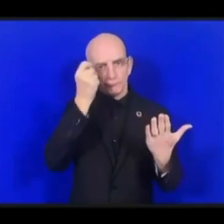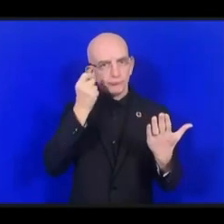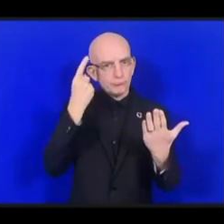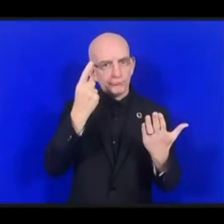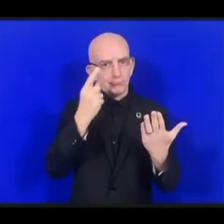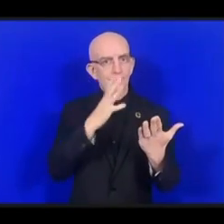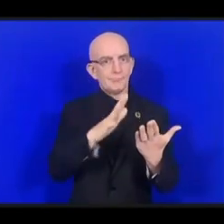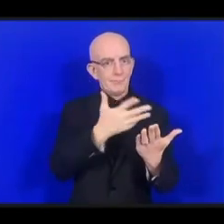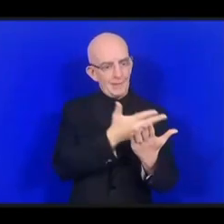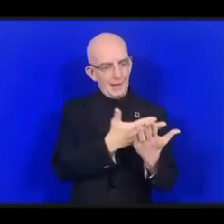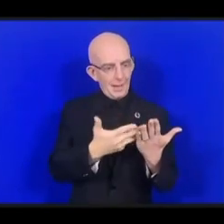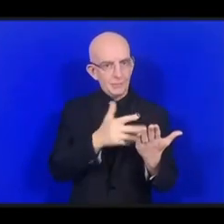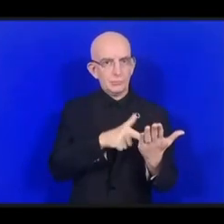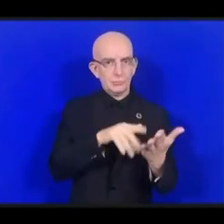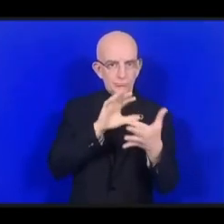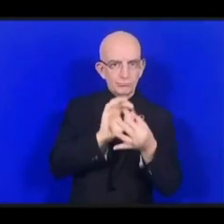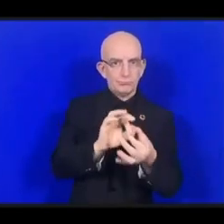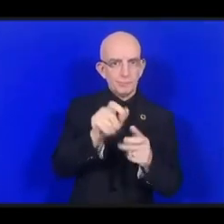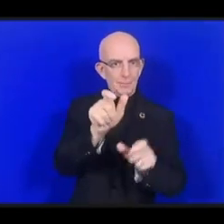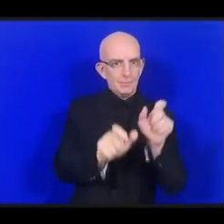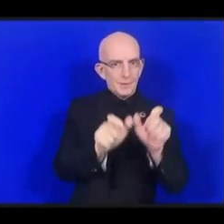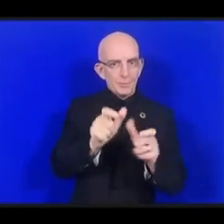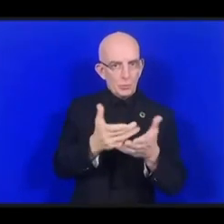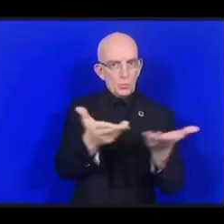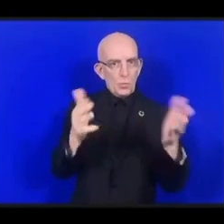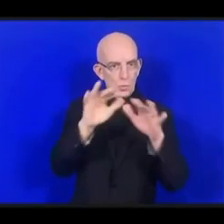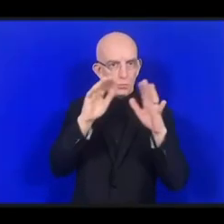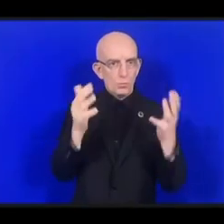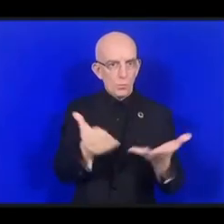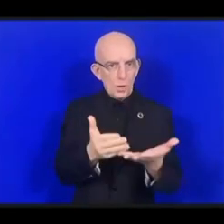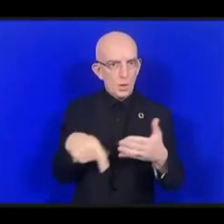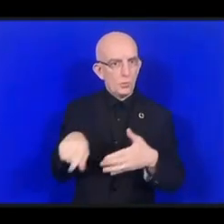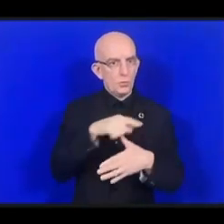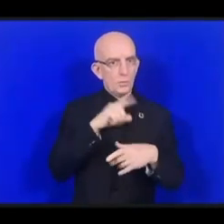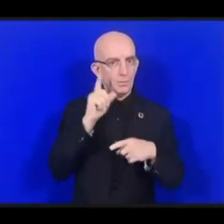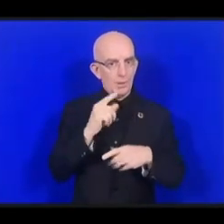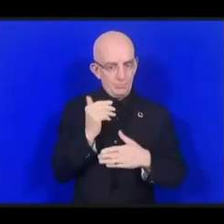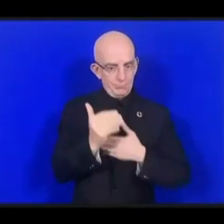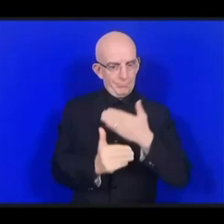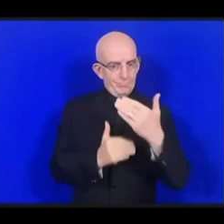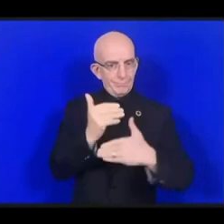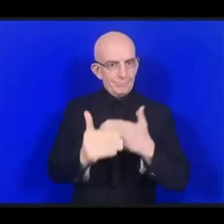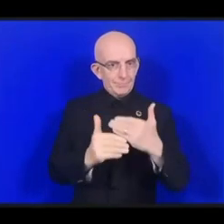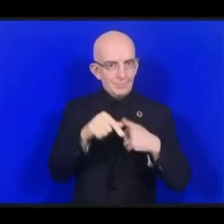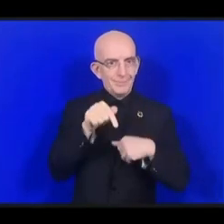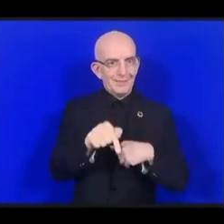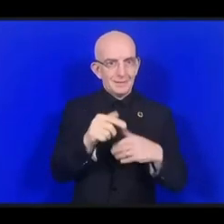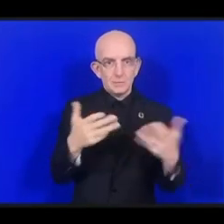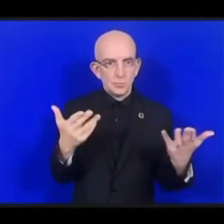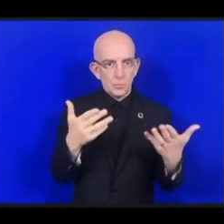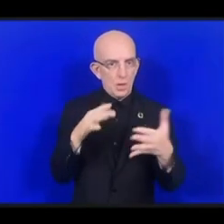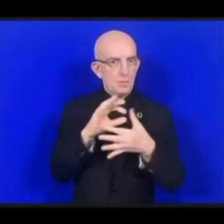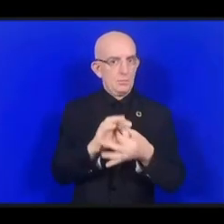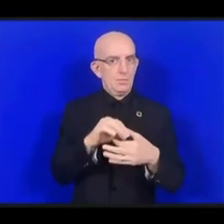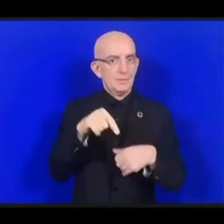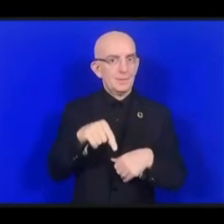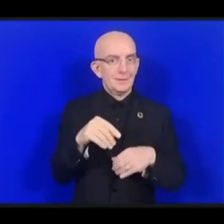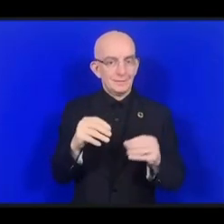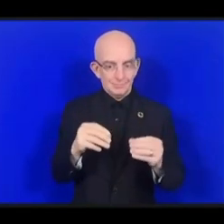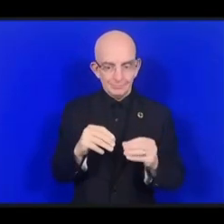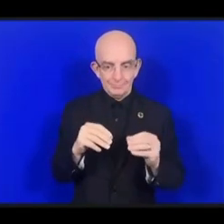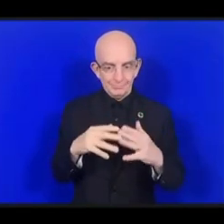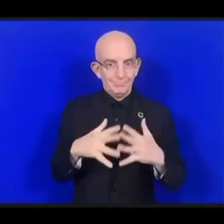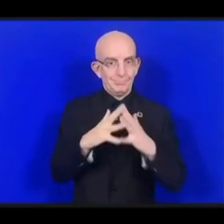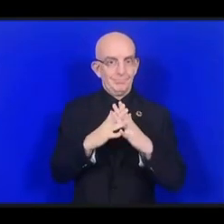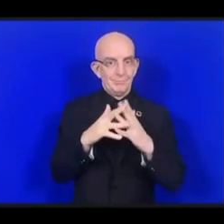基準の推進これは政治家側の話になりますまたあらゆるステークホルダー